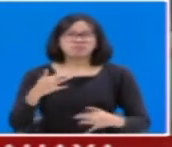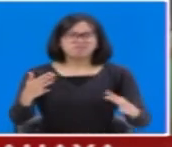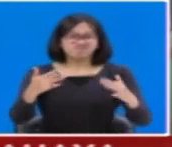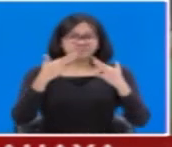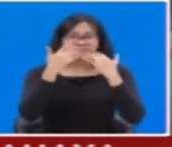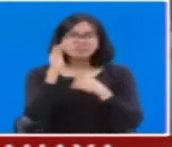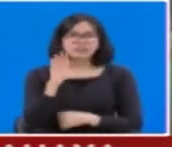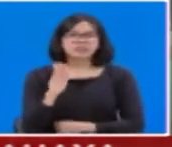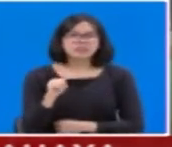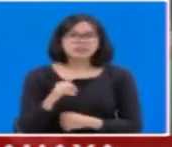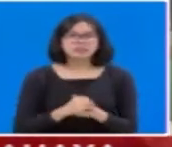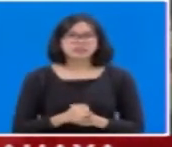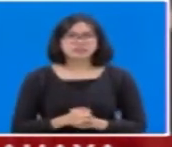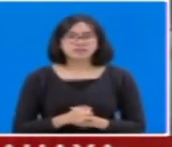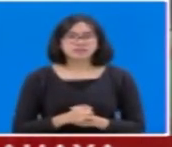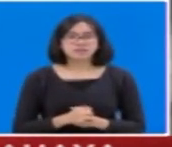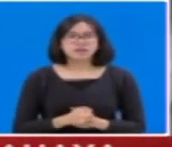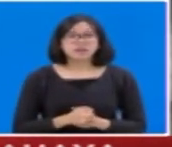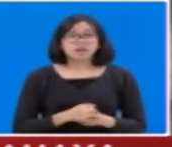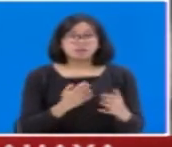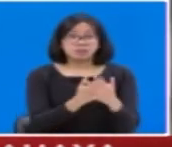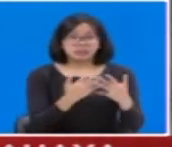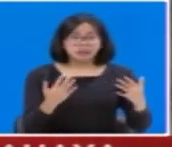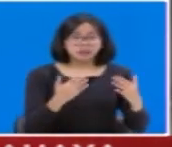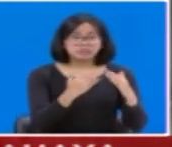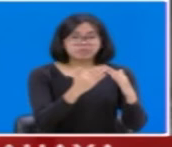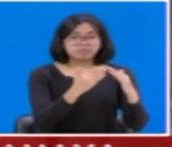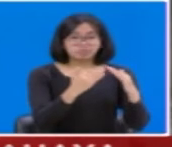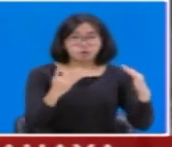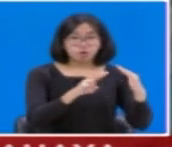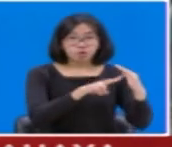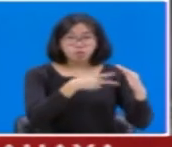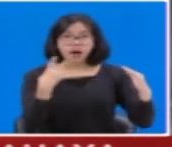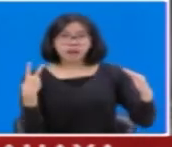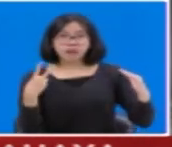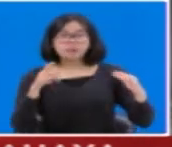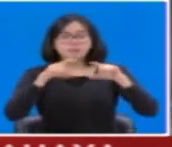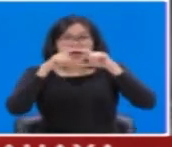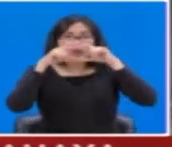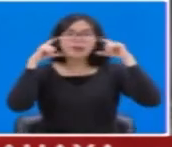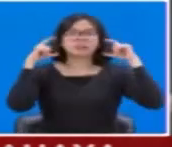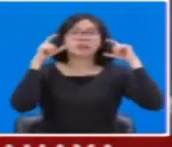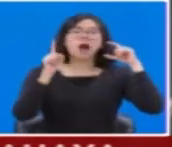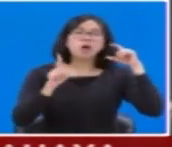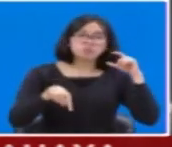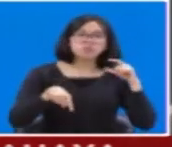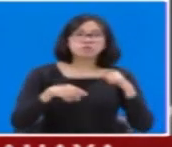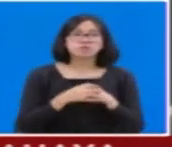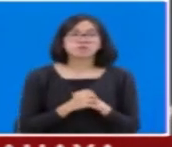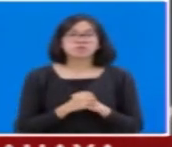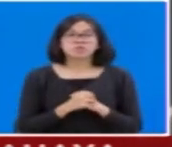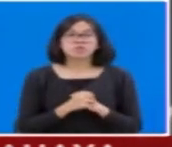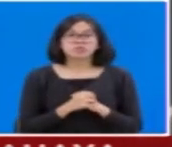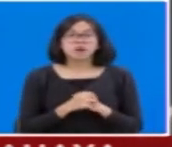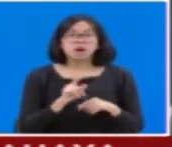Palangkaraya. Warga yang harus yang keluar rumah itu harus menggunakan masker atau penutup mulut, dan juga jika berkendara harus